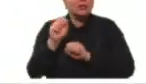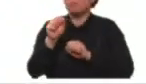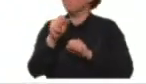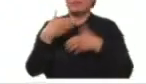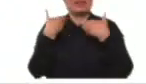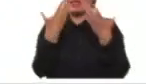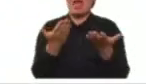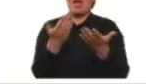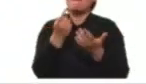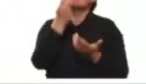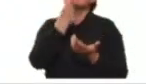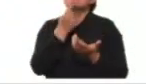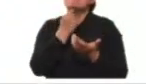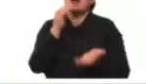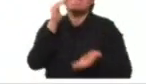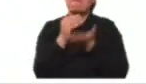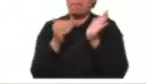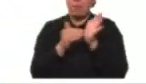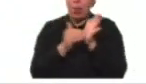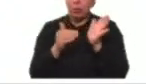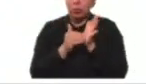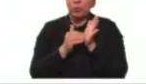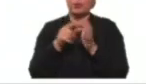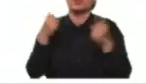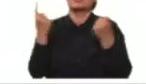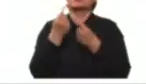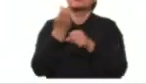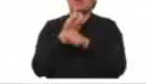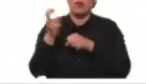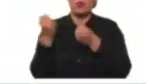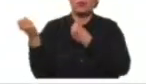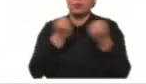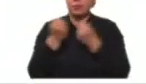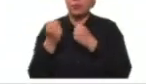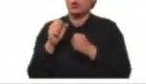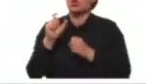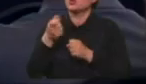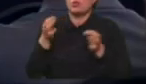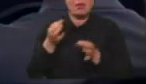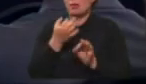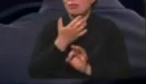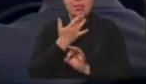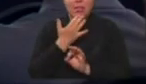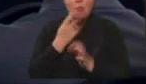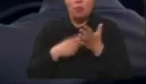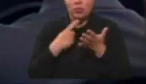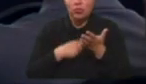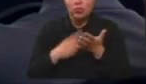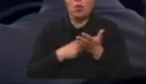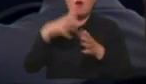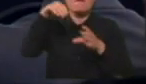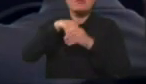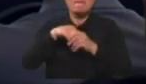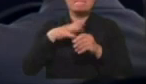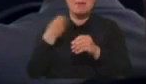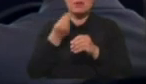spełnia minimalnych potrzeb. Ale na zjawisko wykluczenia transportowego, o czym nie mówi się często, składają się też